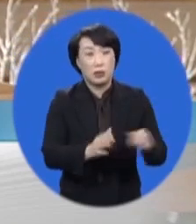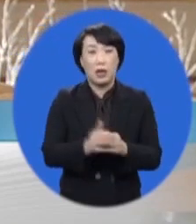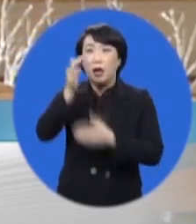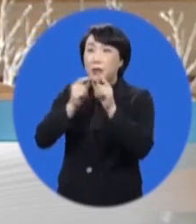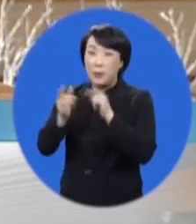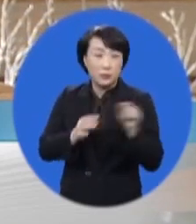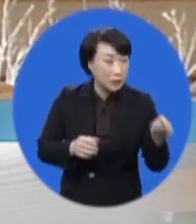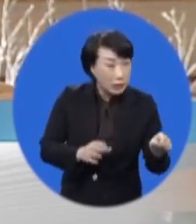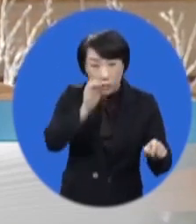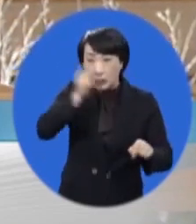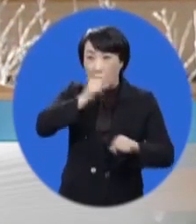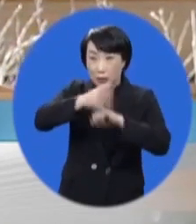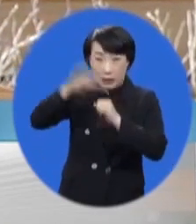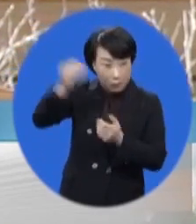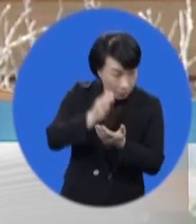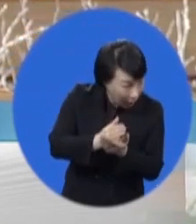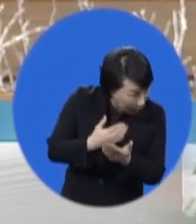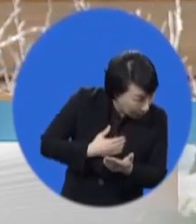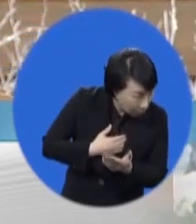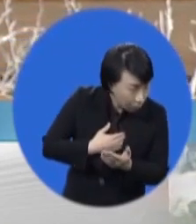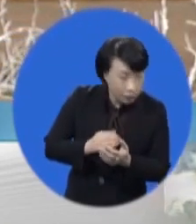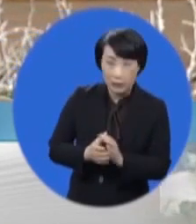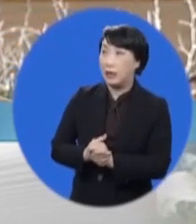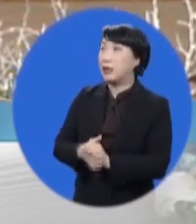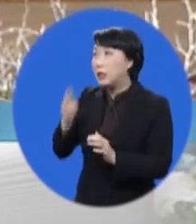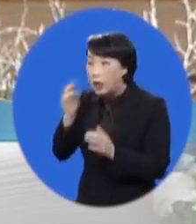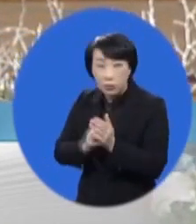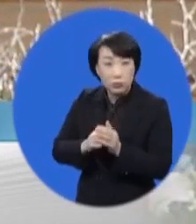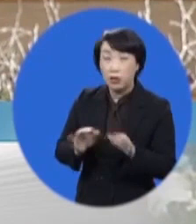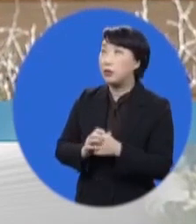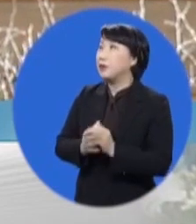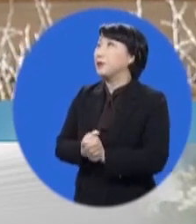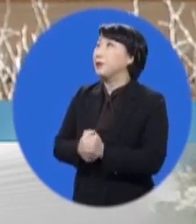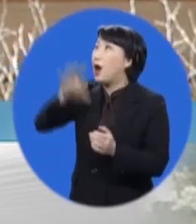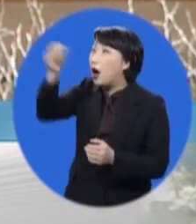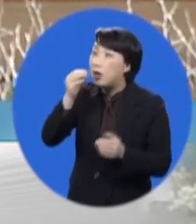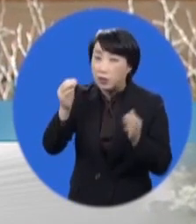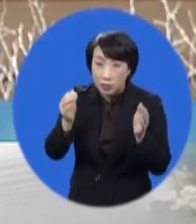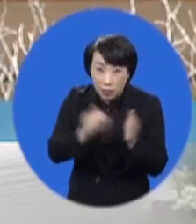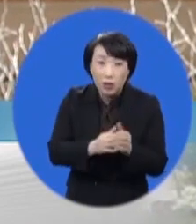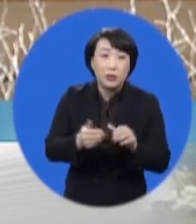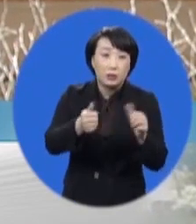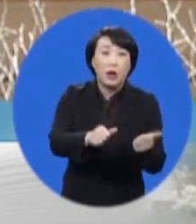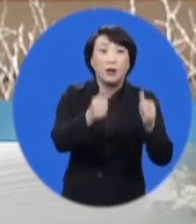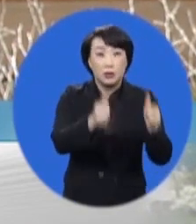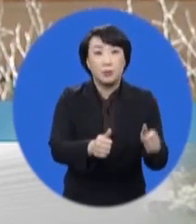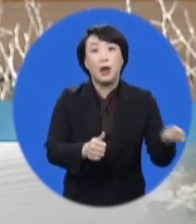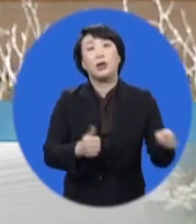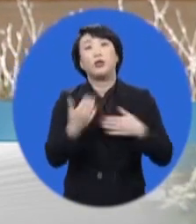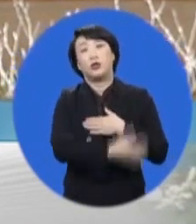말라는 실과를 먹는 순간 사망이라고는 심판의 날을,